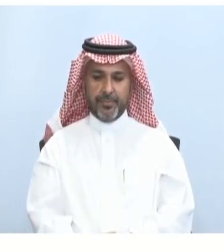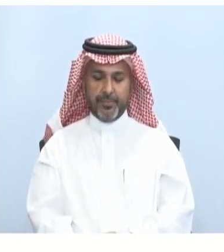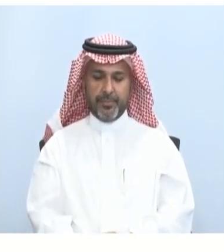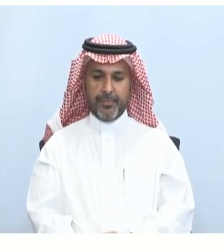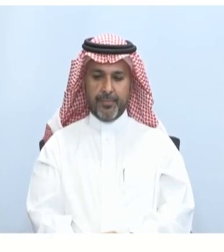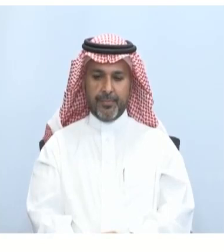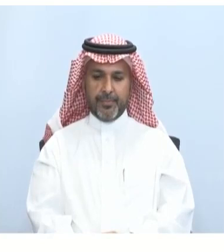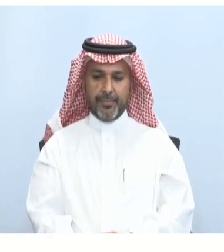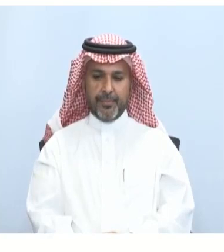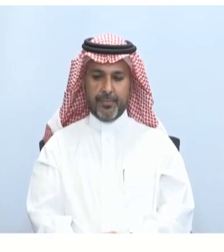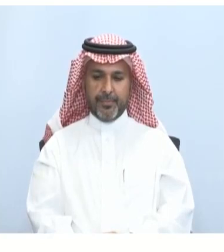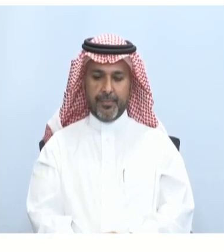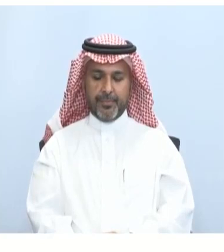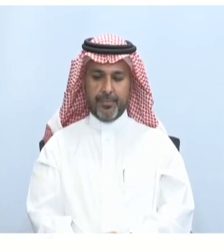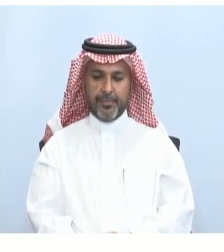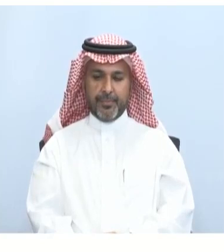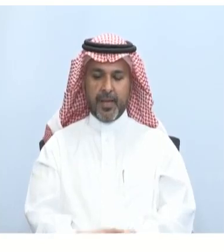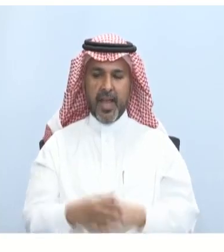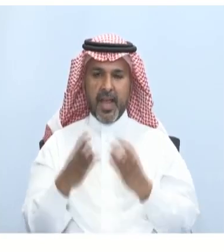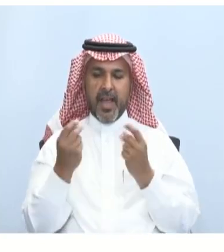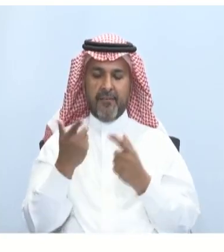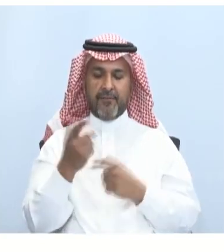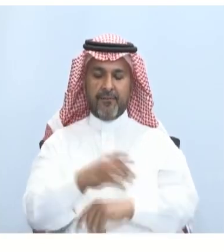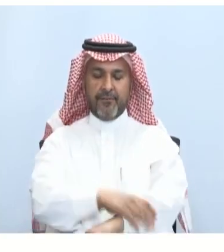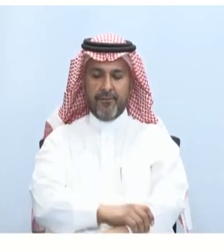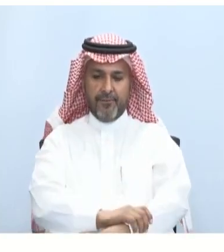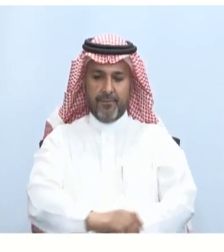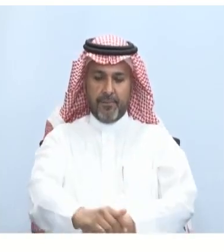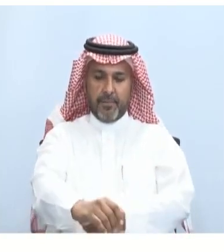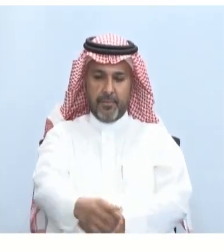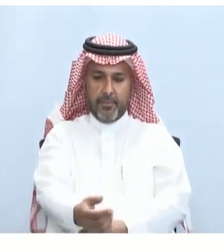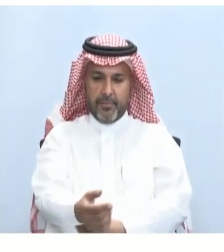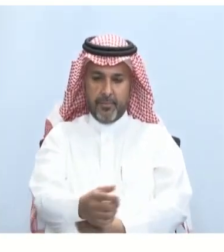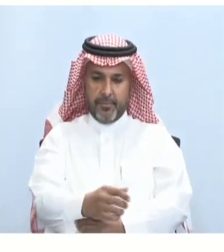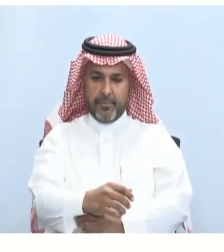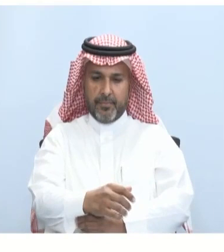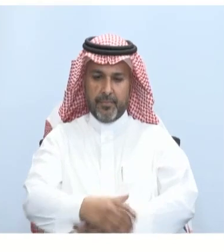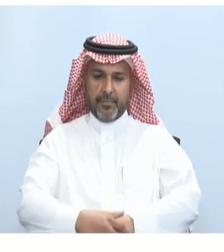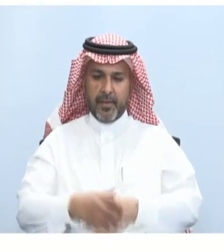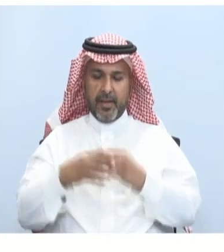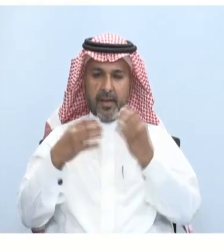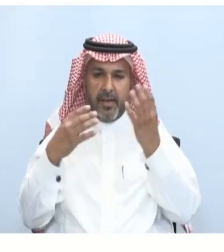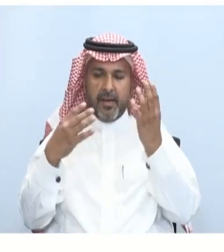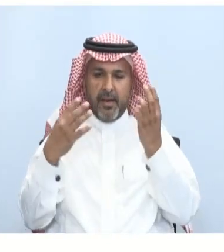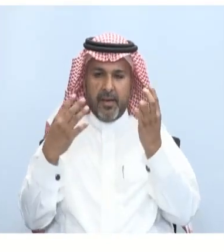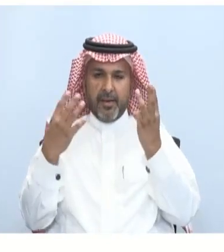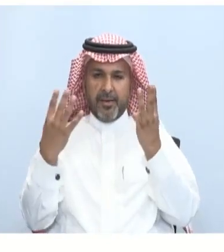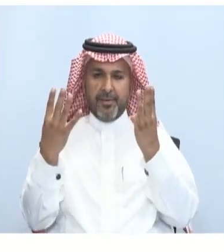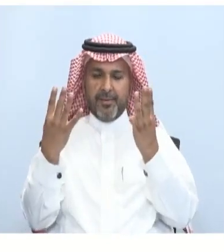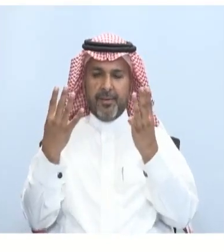نتحقق كيف راح نضرب هنا احسنتم ممتاز راح اضرب الثلاثه في الاربعه